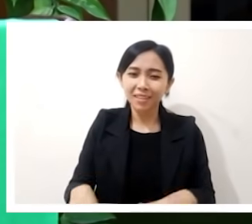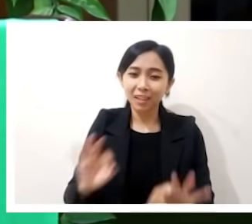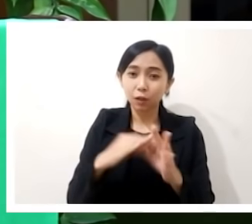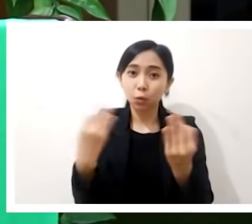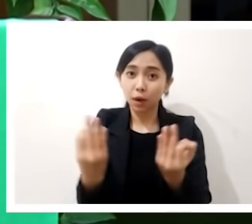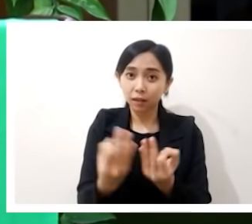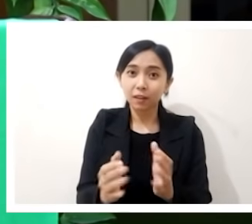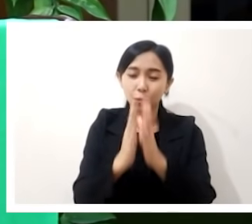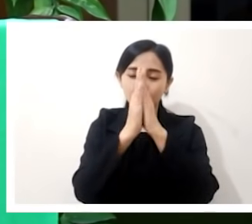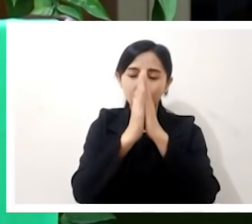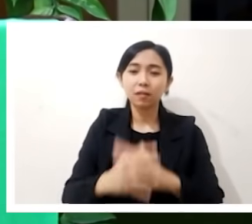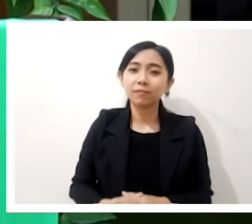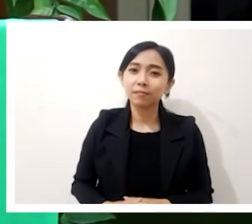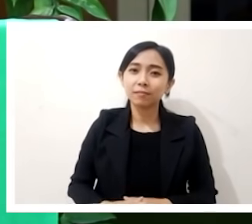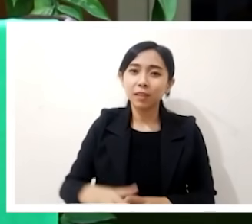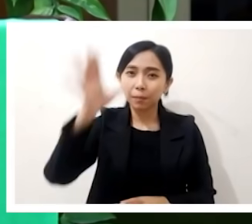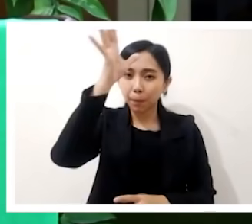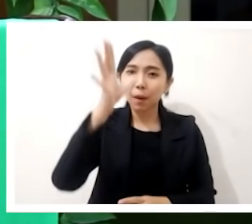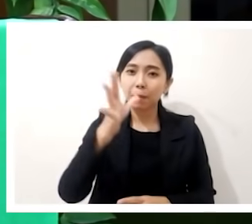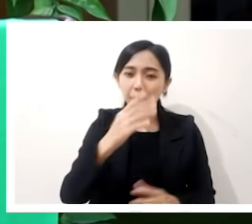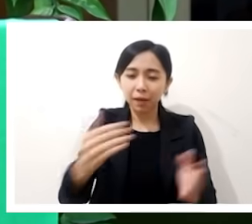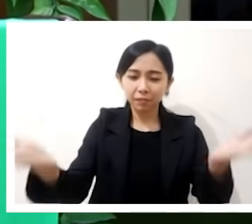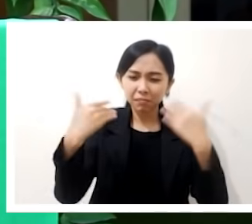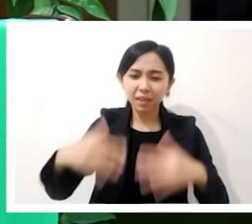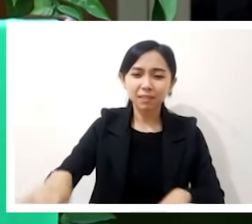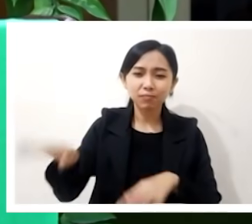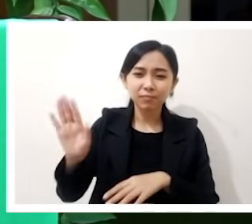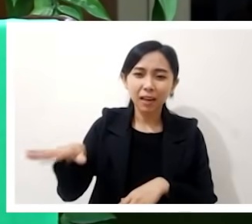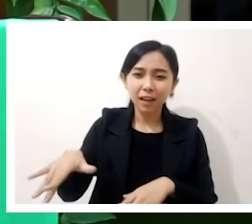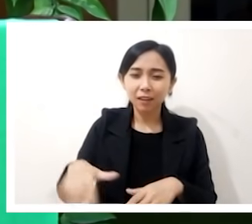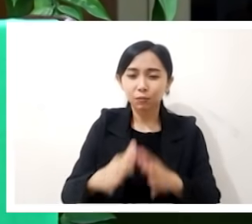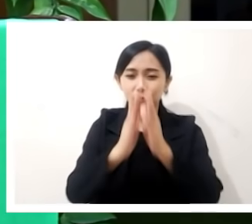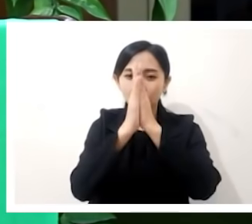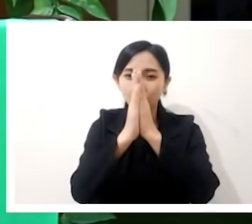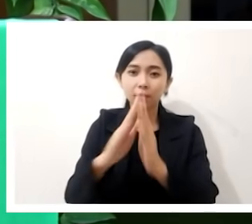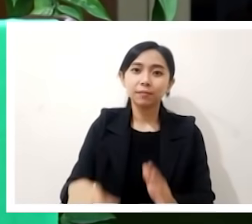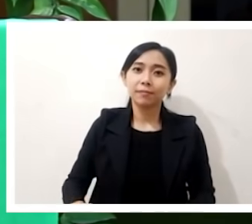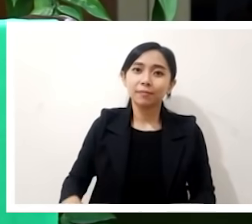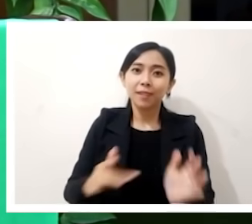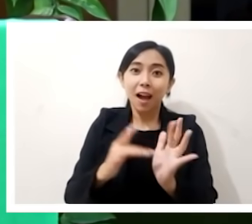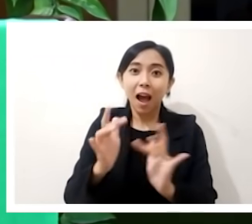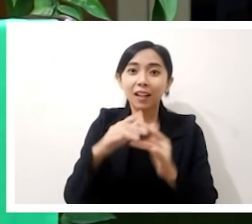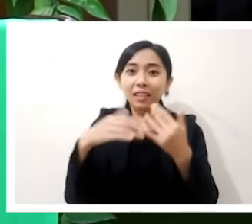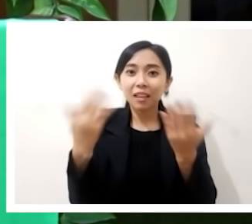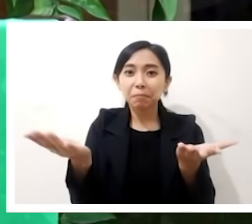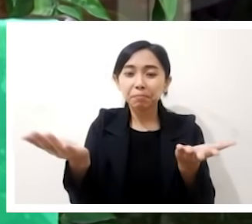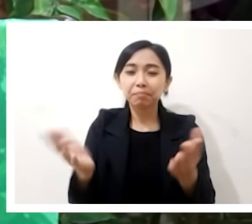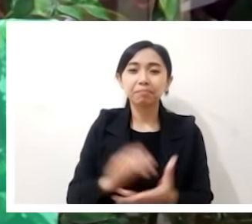ayah, anak-anak. Mereka tekun berdoa, membaca Alkitab, mendapatkan kekuatan dari firman